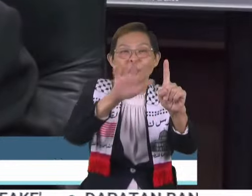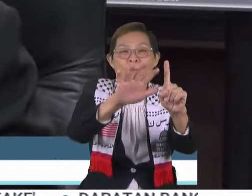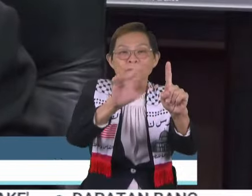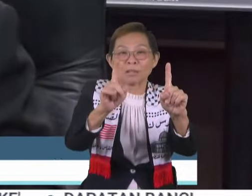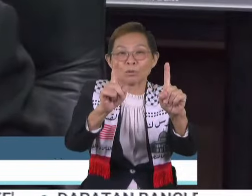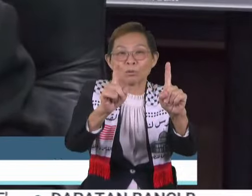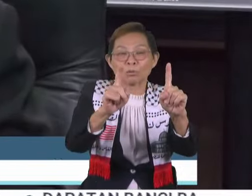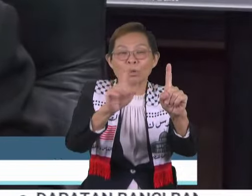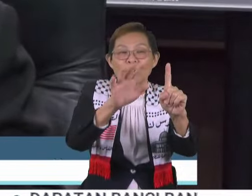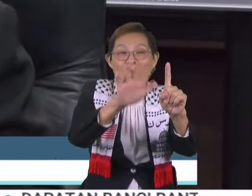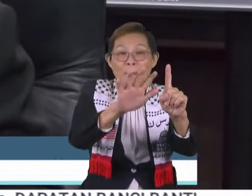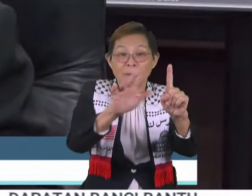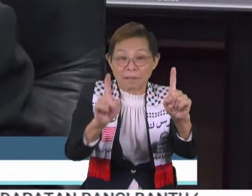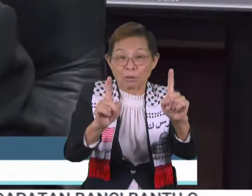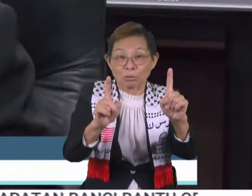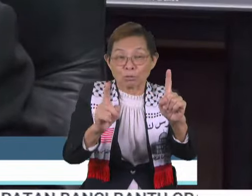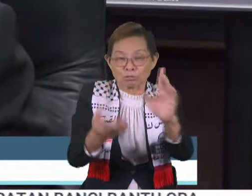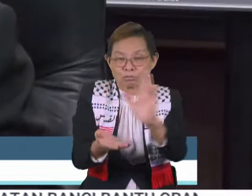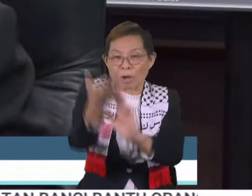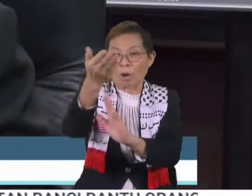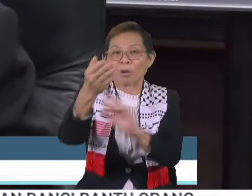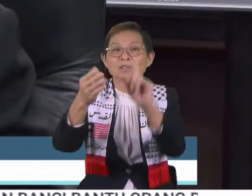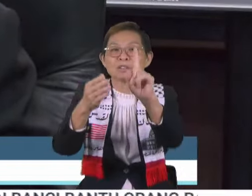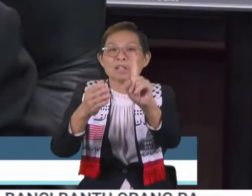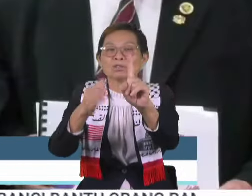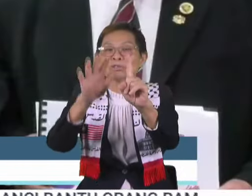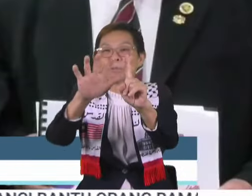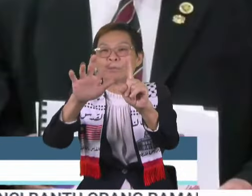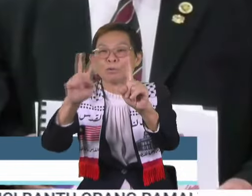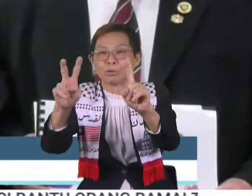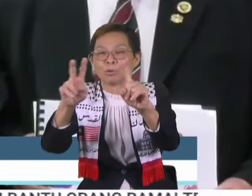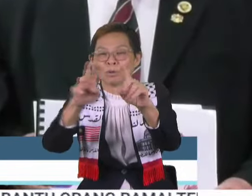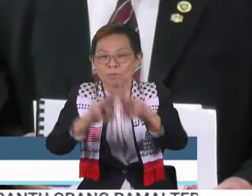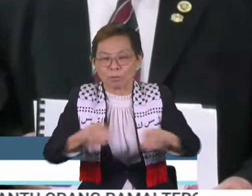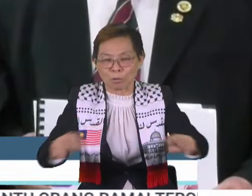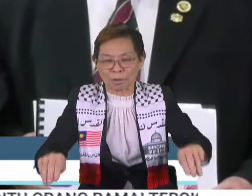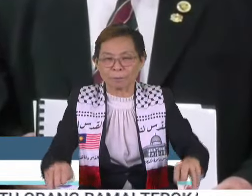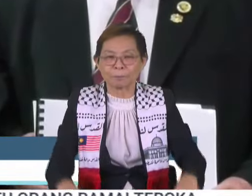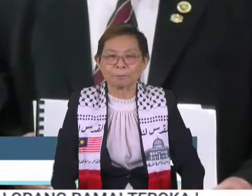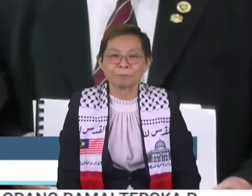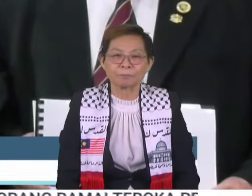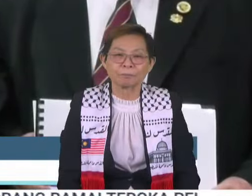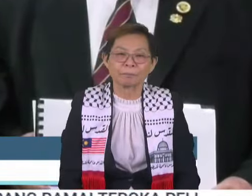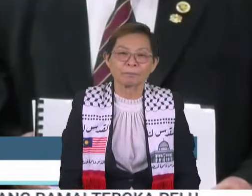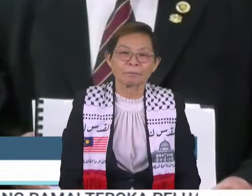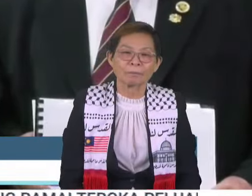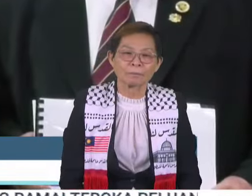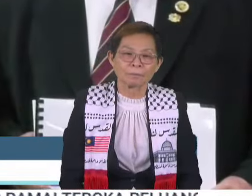151 calon kepada 152 calon.